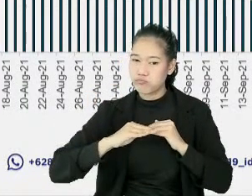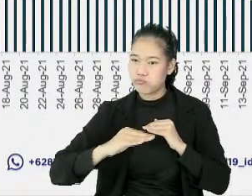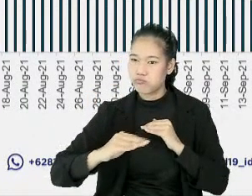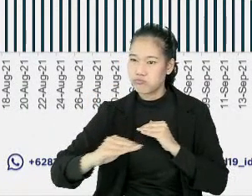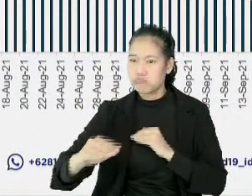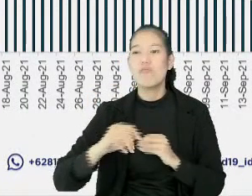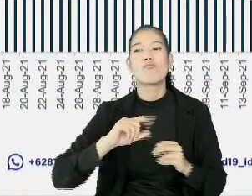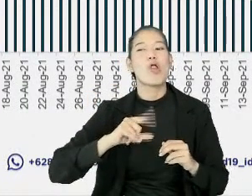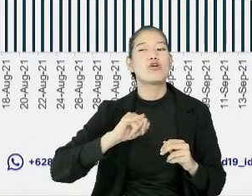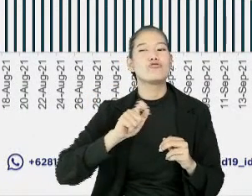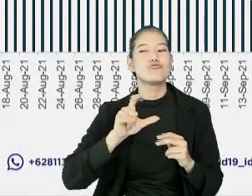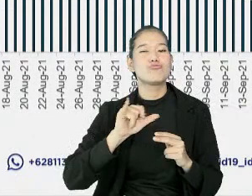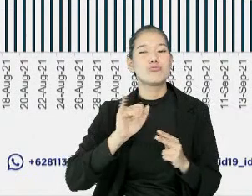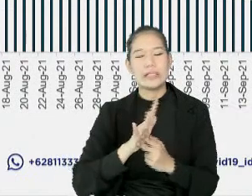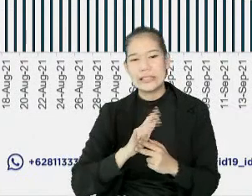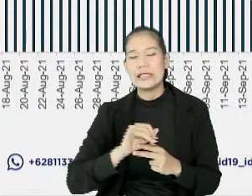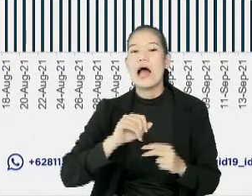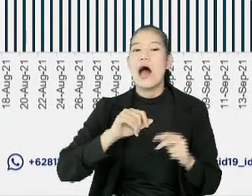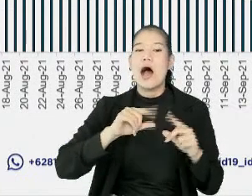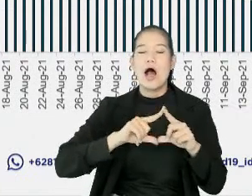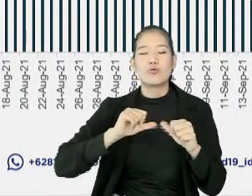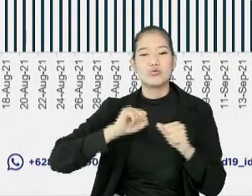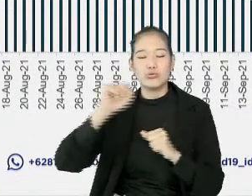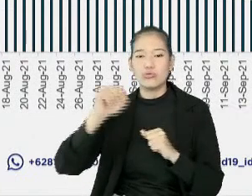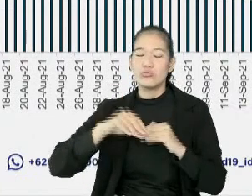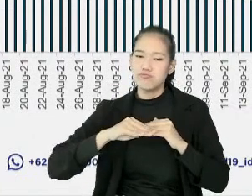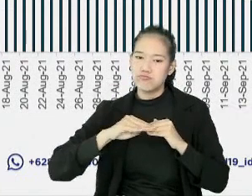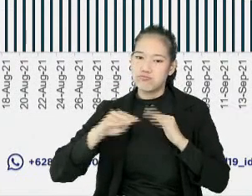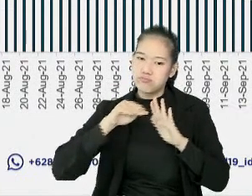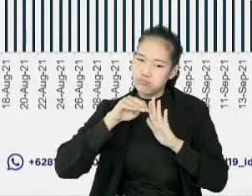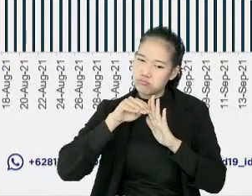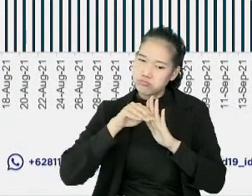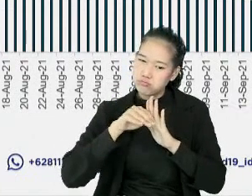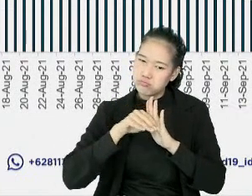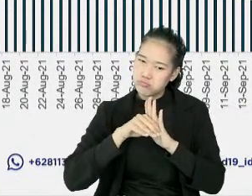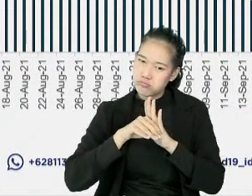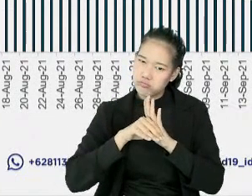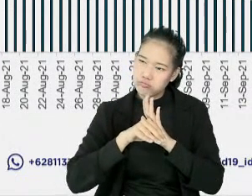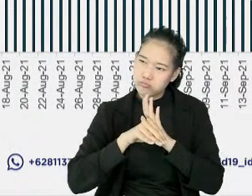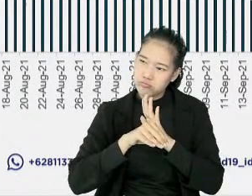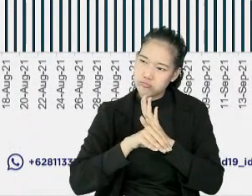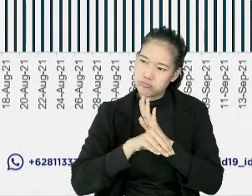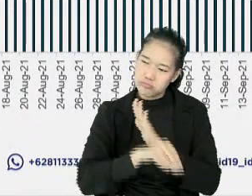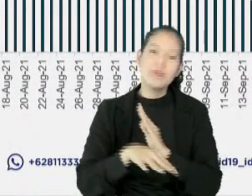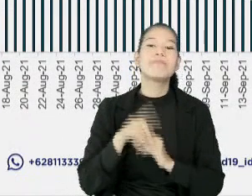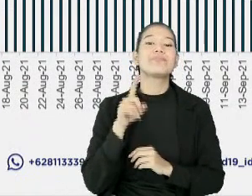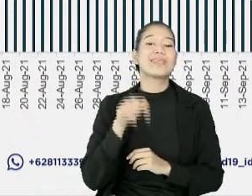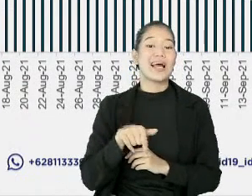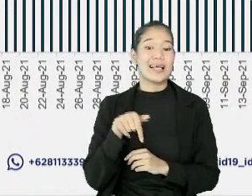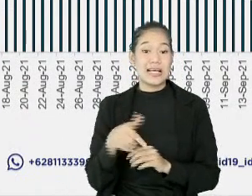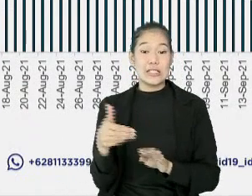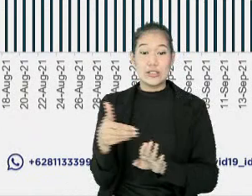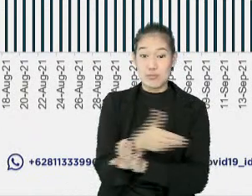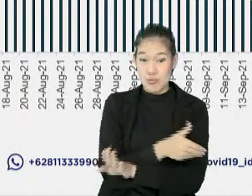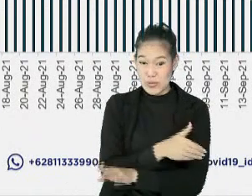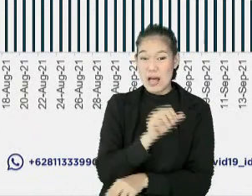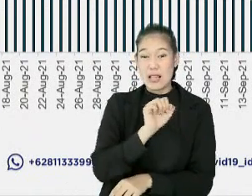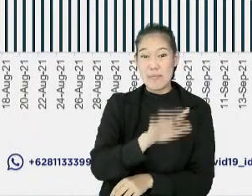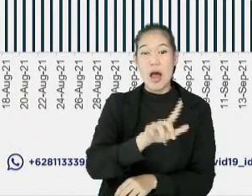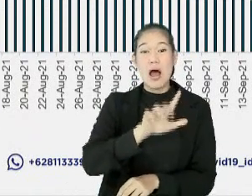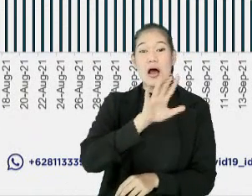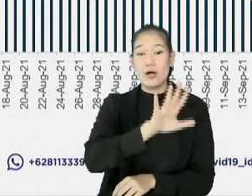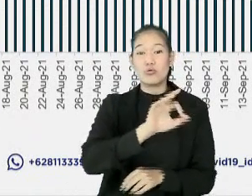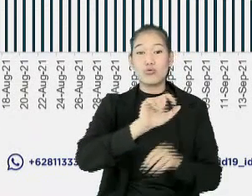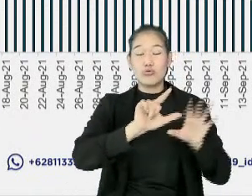turun-turun Juli turun Agustus turun September juga masih konsisten turun terus saat ini yang sebelumnya kita diangkat